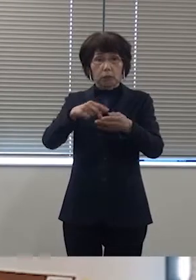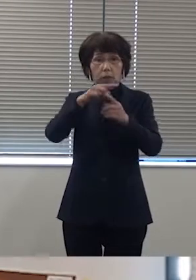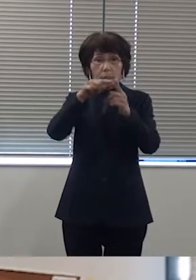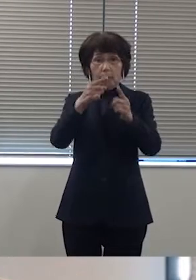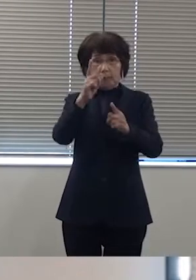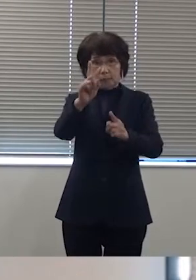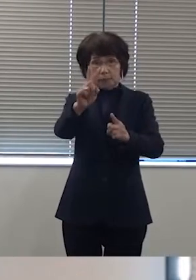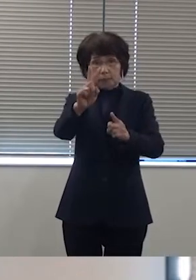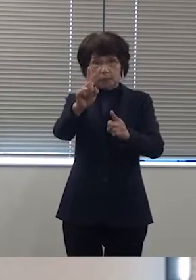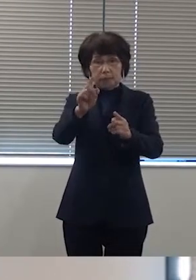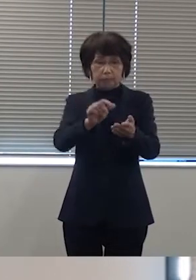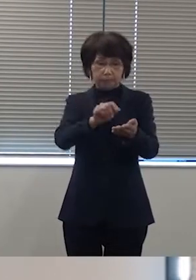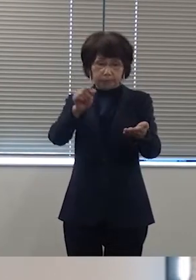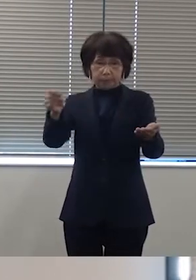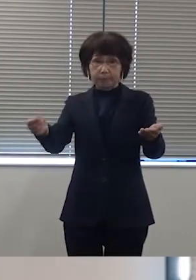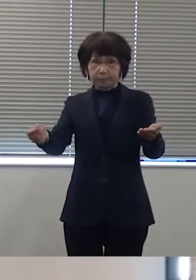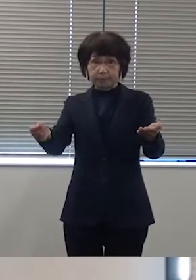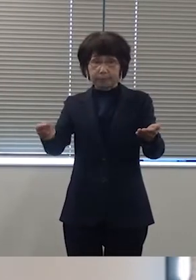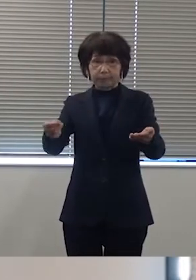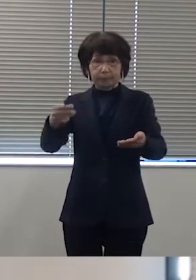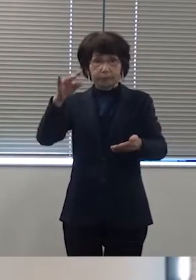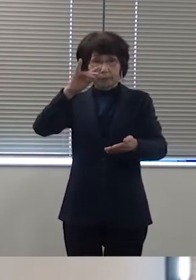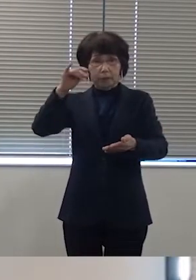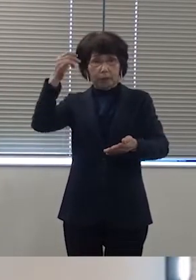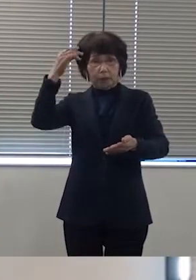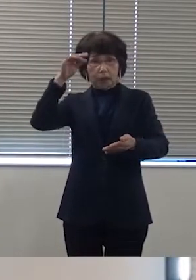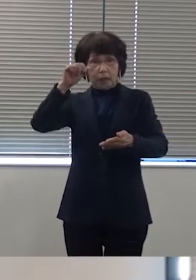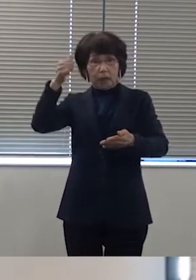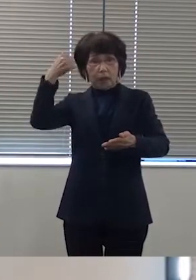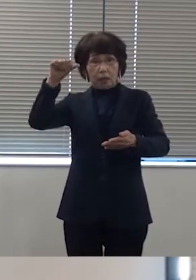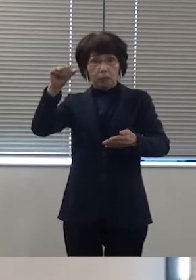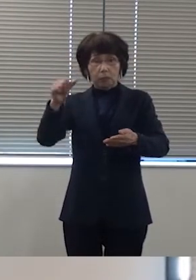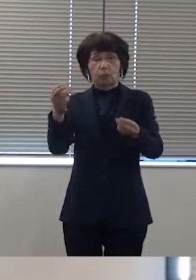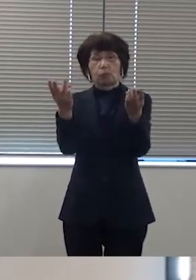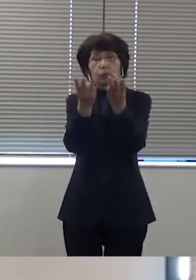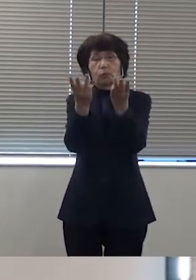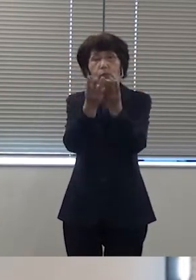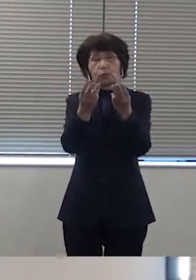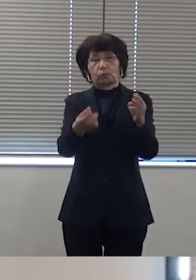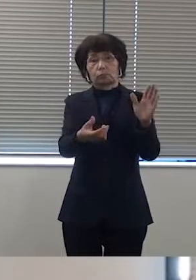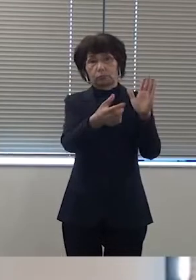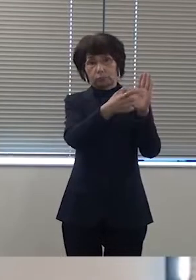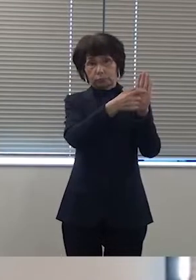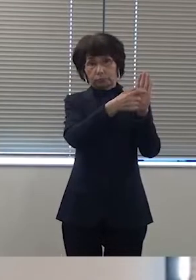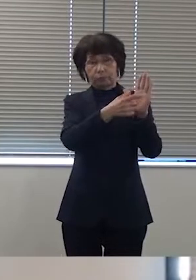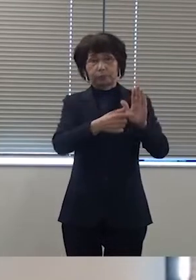を開けていただきまして、議案の件数が書いてありますので、